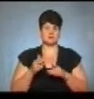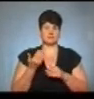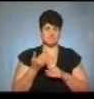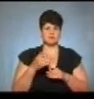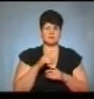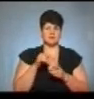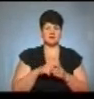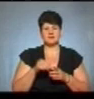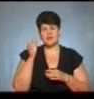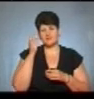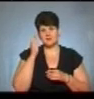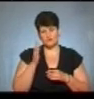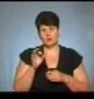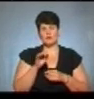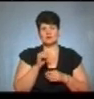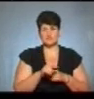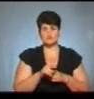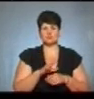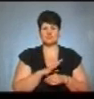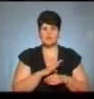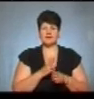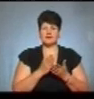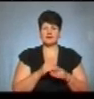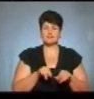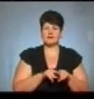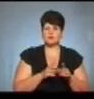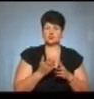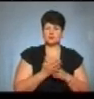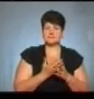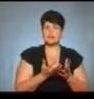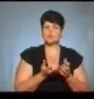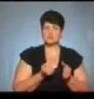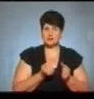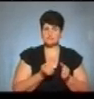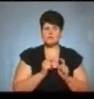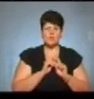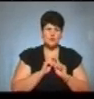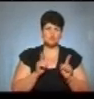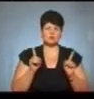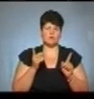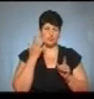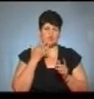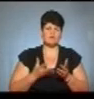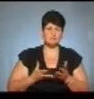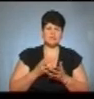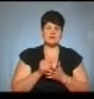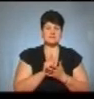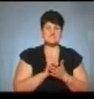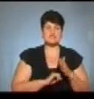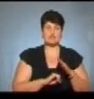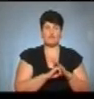запитання, нагадало про те, що часом є так, що субсидія отримується, особливо, коли виплачується через пенсійний